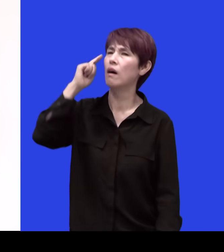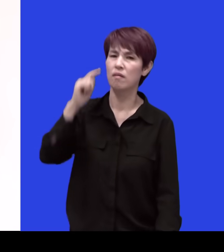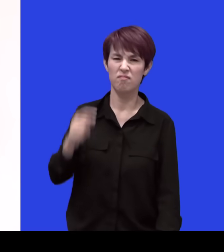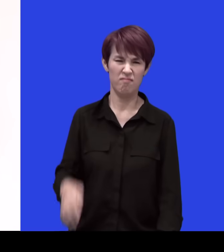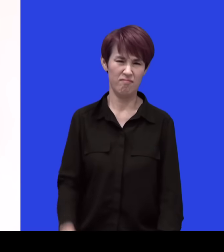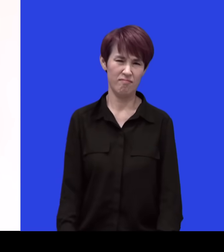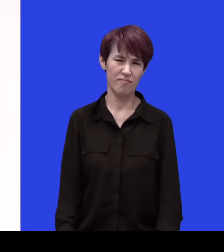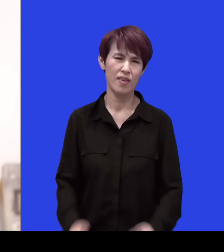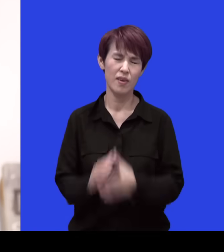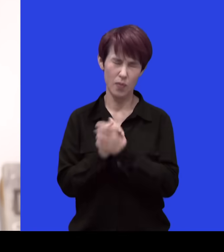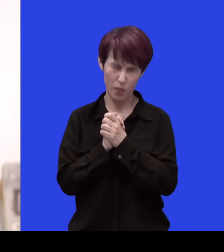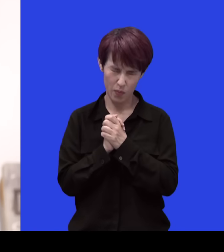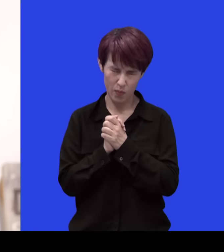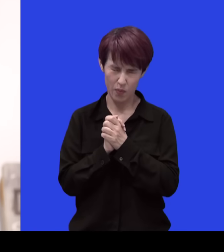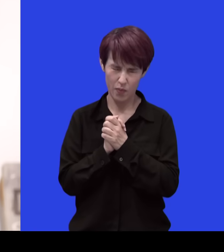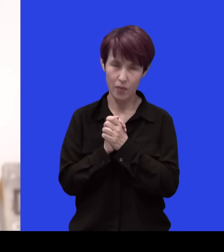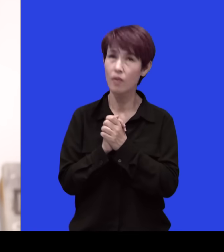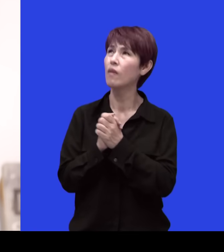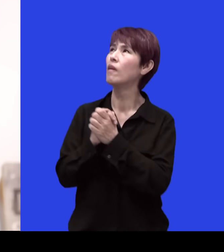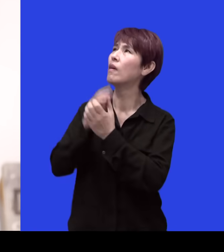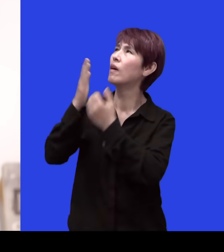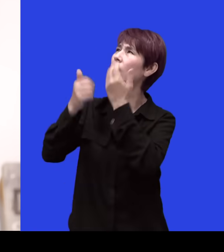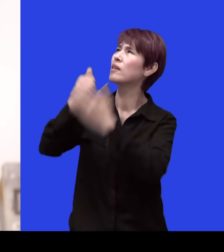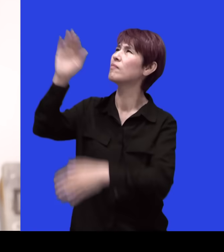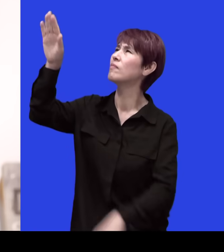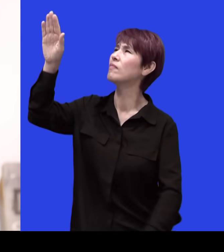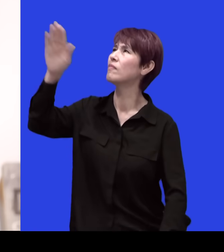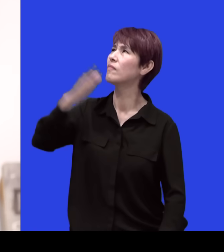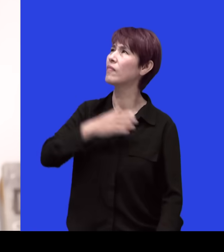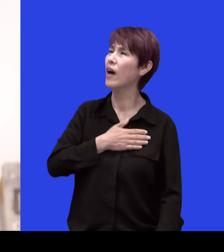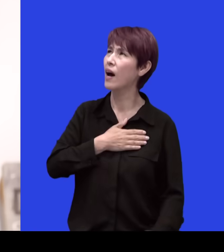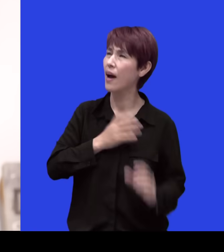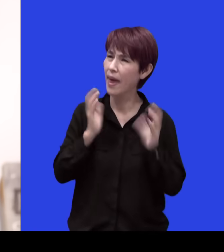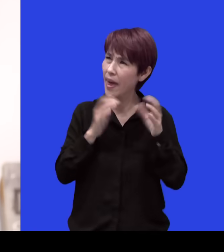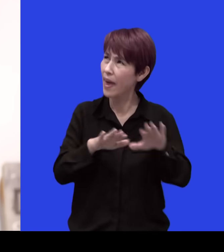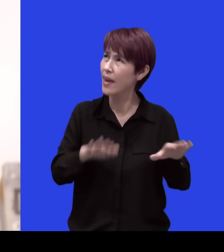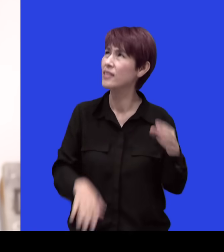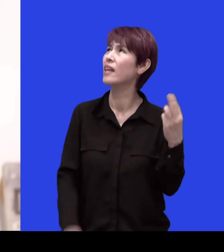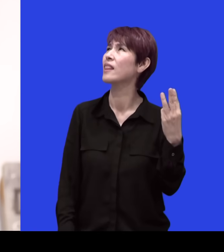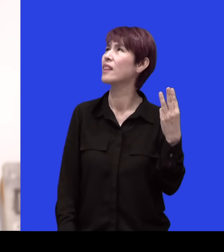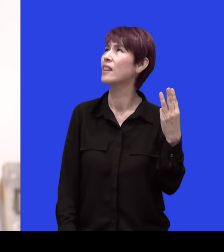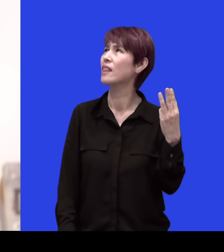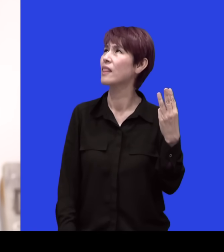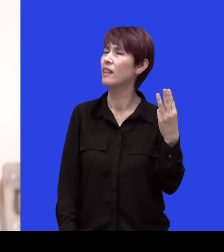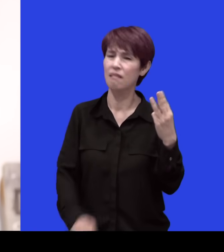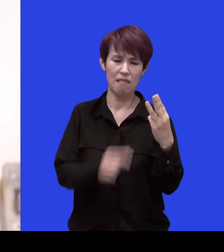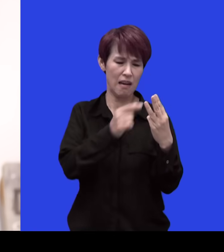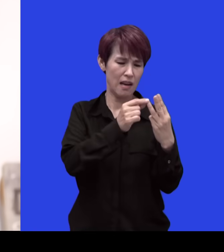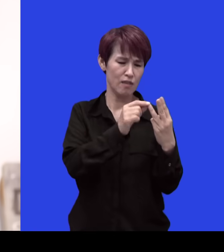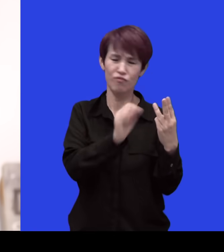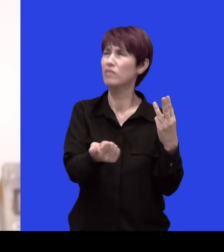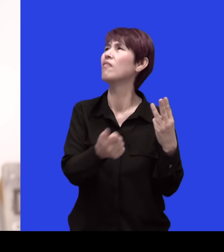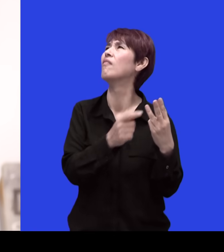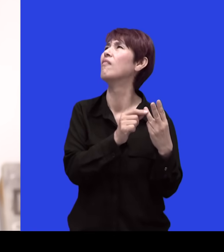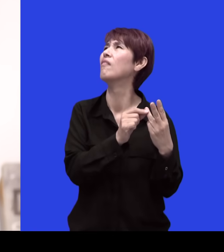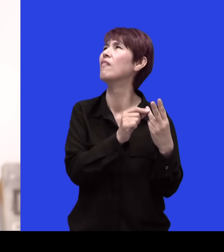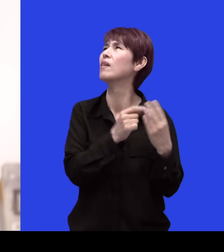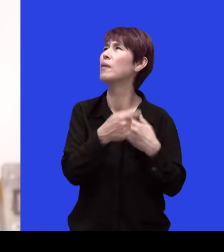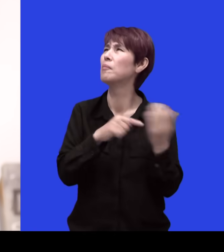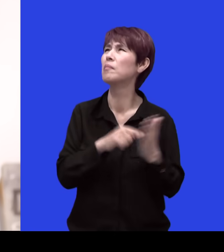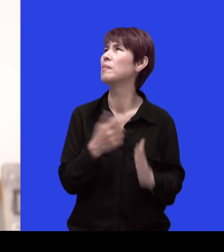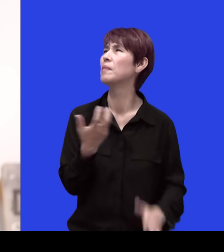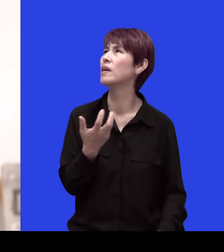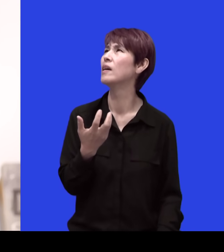하나님한테 하나님 나 애들 셋이에요. 그 중에 하나 잃어버렸어요. 그런데 난 마음이 이렇게